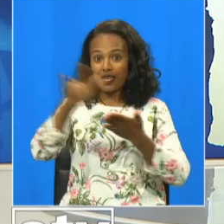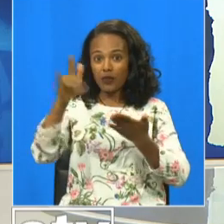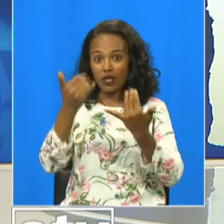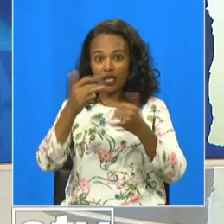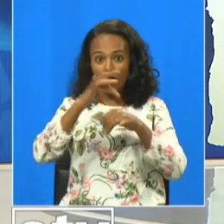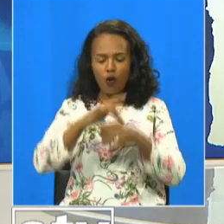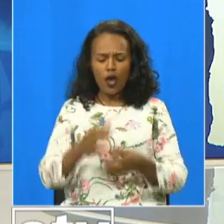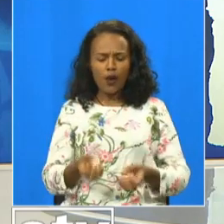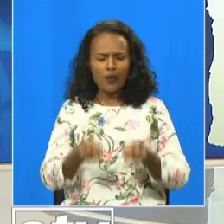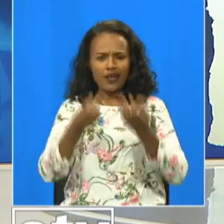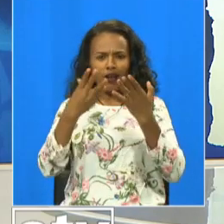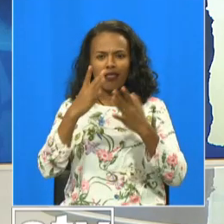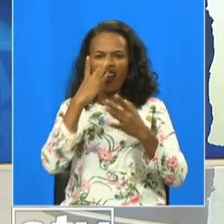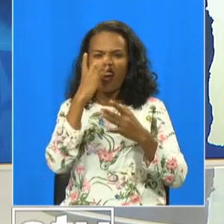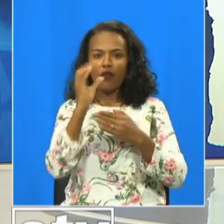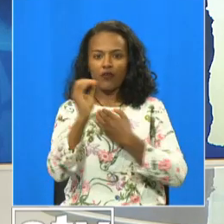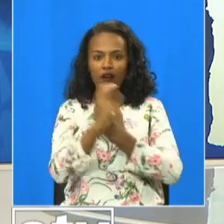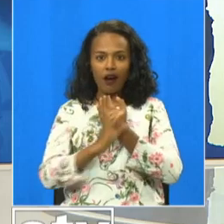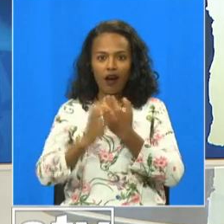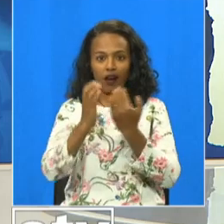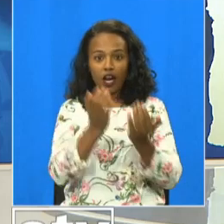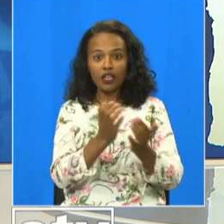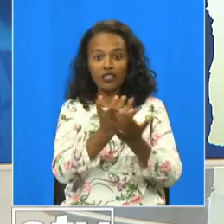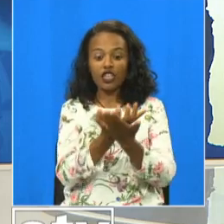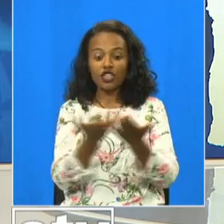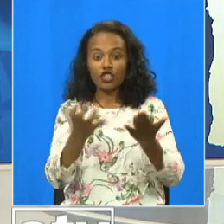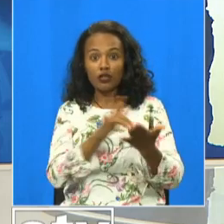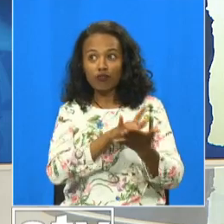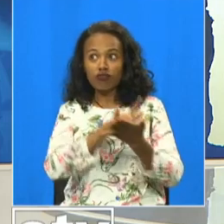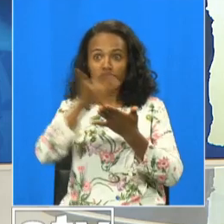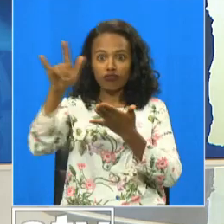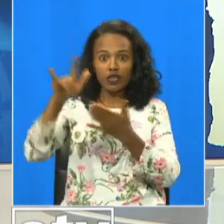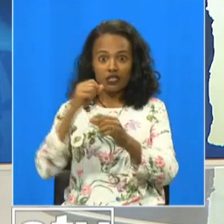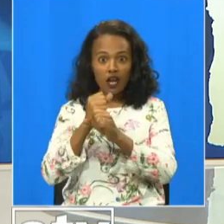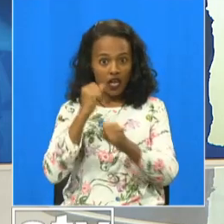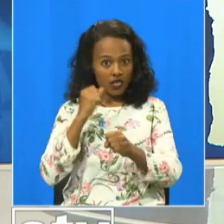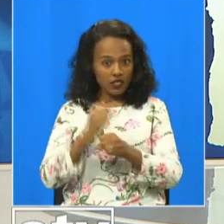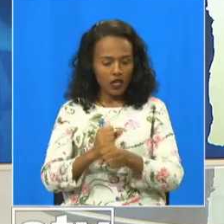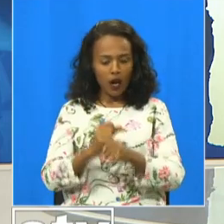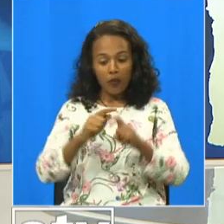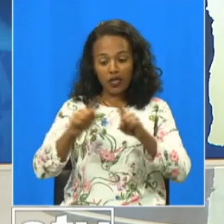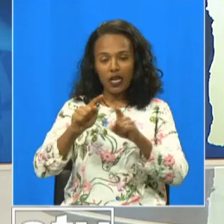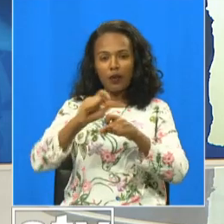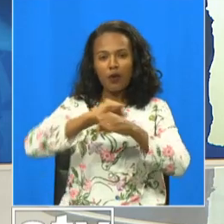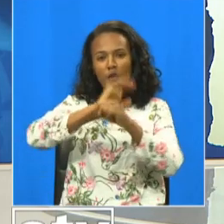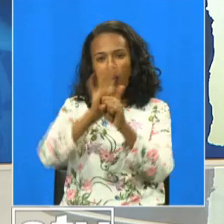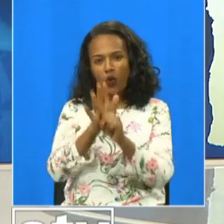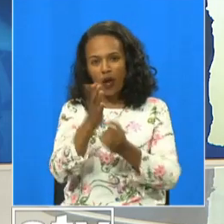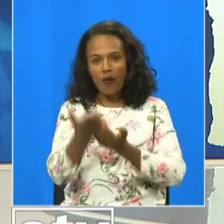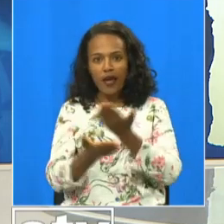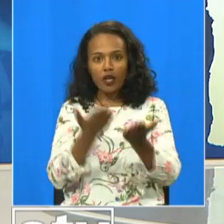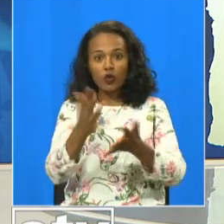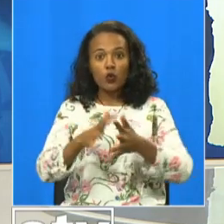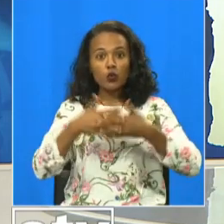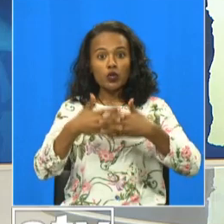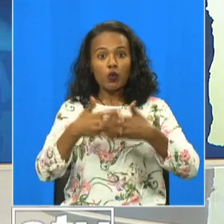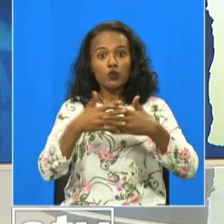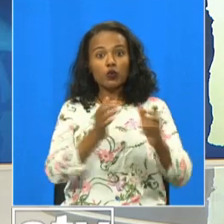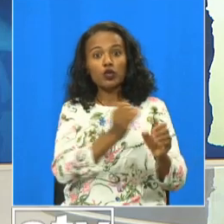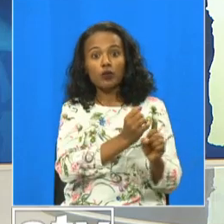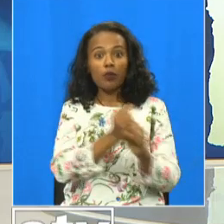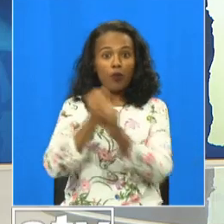ላይ በበርካታ የአፍሪካ ሀገራት የጭነት ማጓጓዝ ዘርፍ ተሰማርቶ በተለይ ደግሞ ለኮሮና ወረርሽኝ የሚያገለግሉ ቁሳቁሶችን